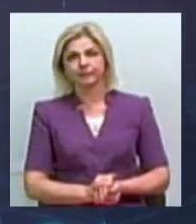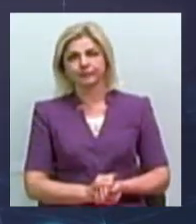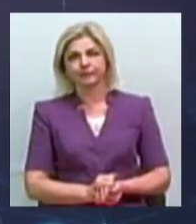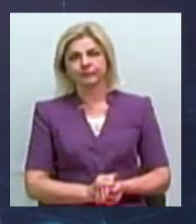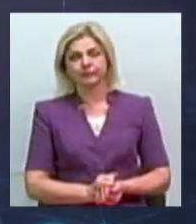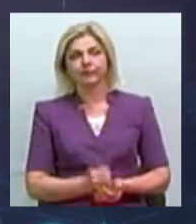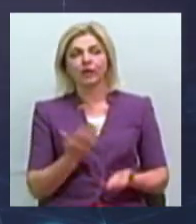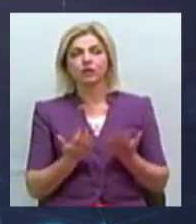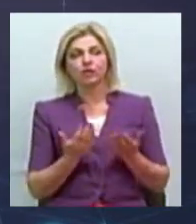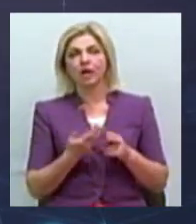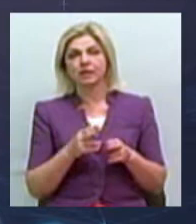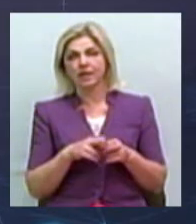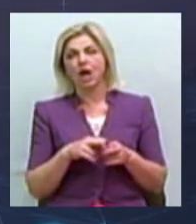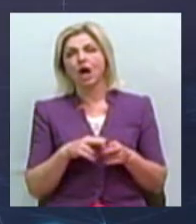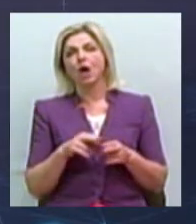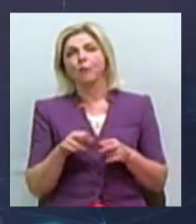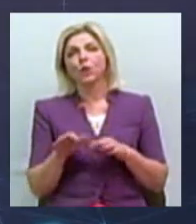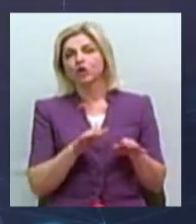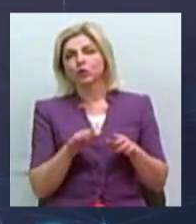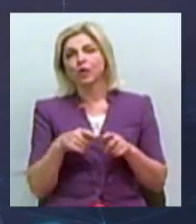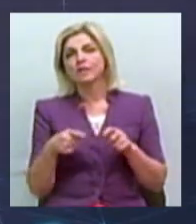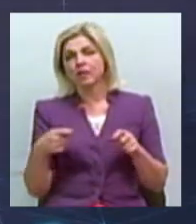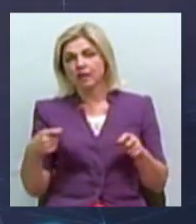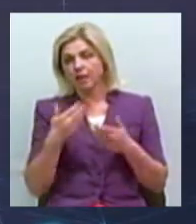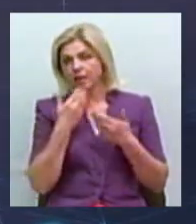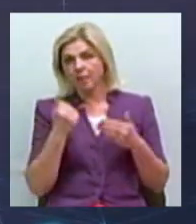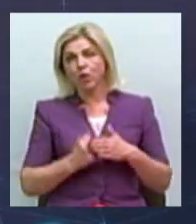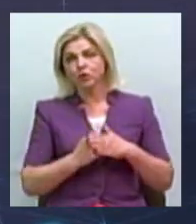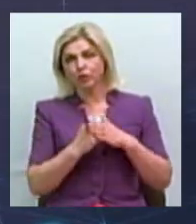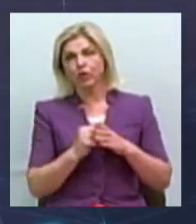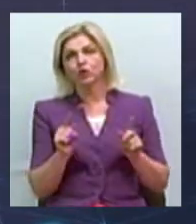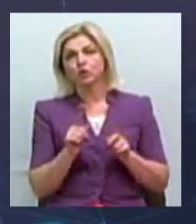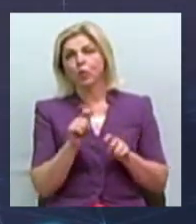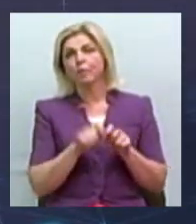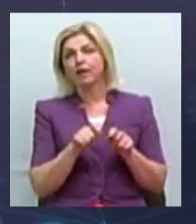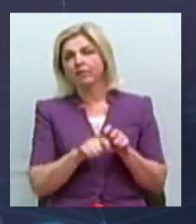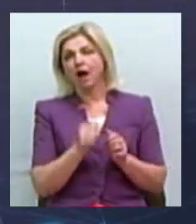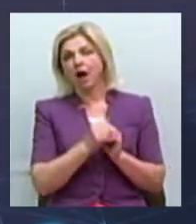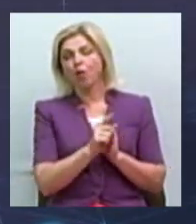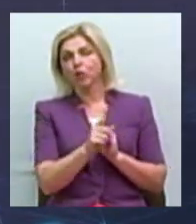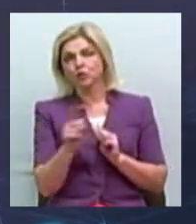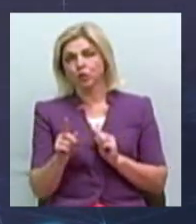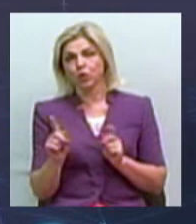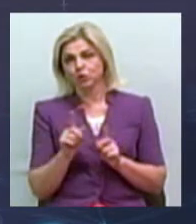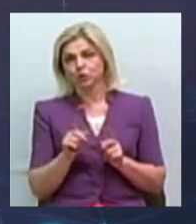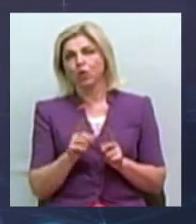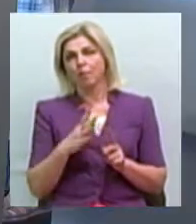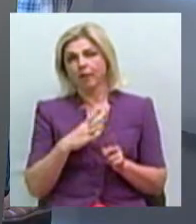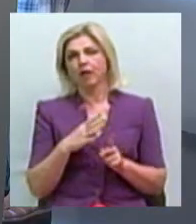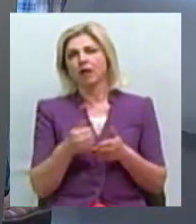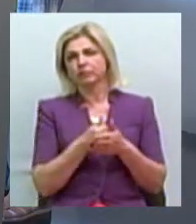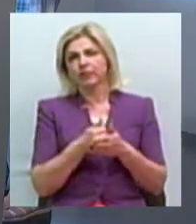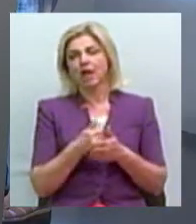Чи настільки процедура затягнута, чи немає підстав для того, щоб перевіряти кожного, щоб пройти по кількох інстанціях? Я